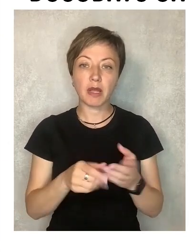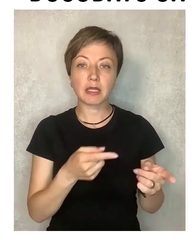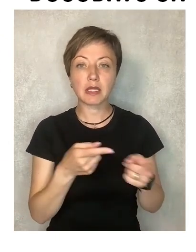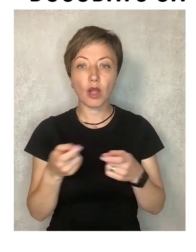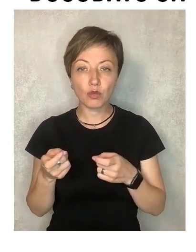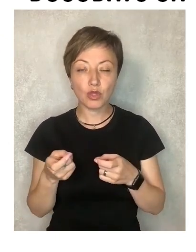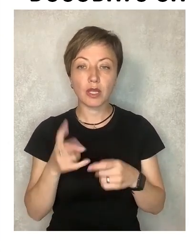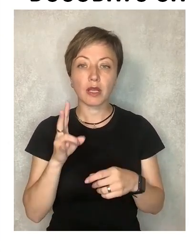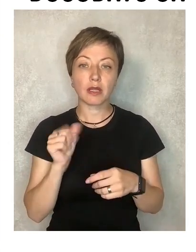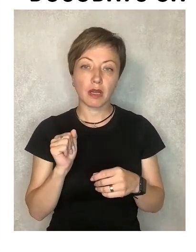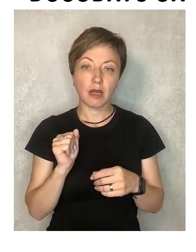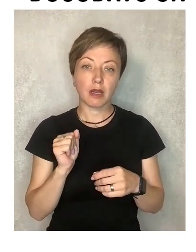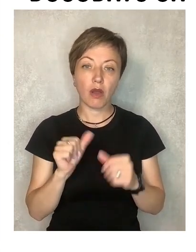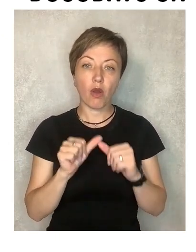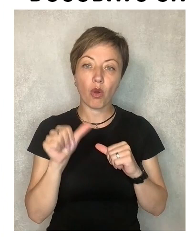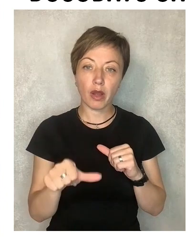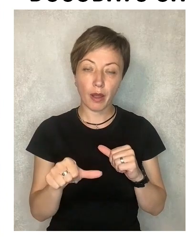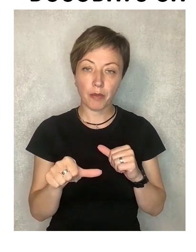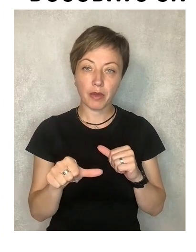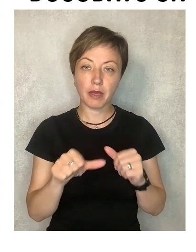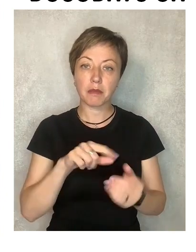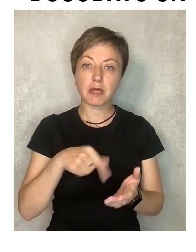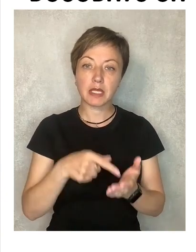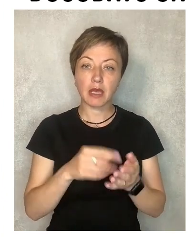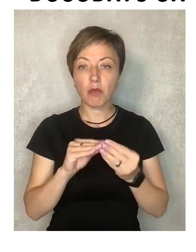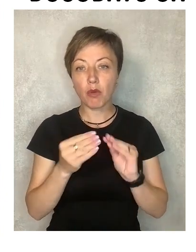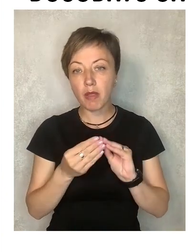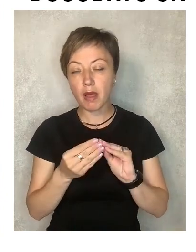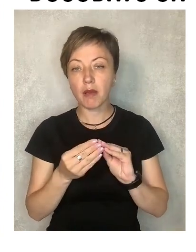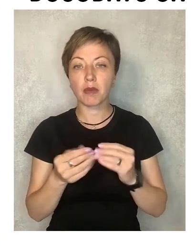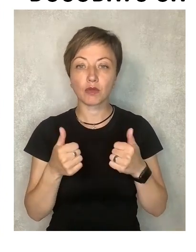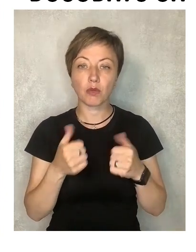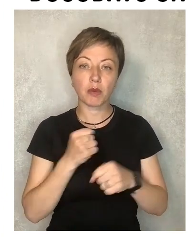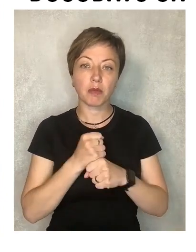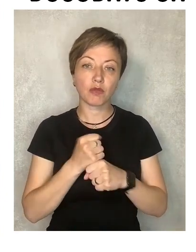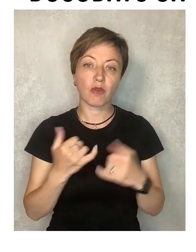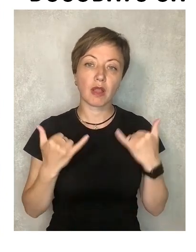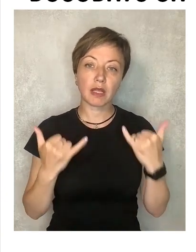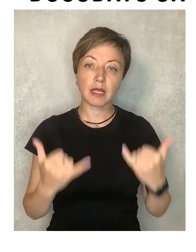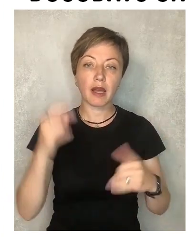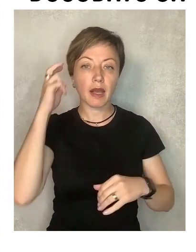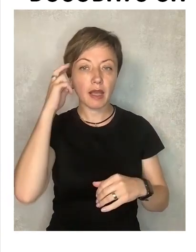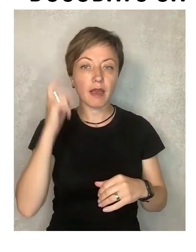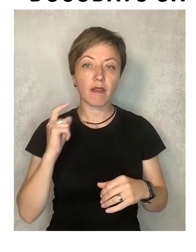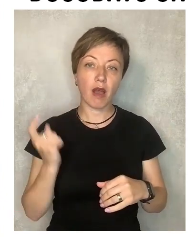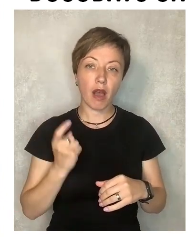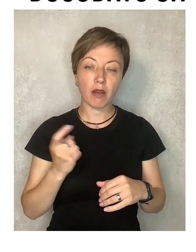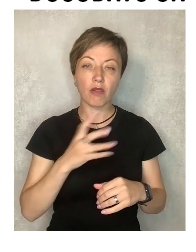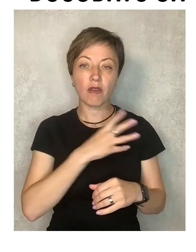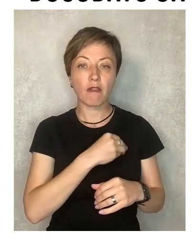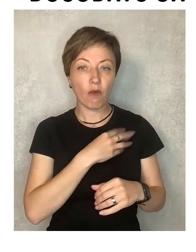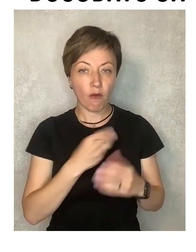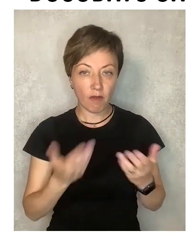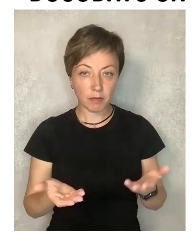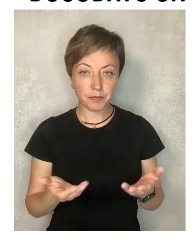на там окремих міських проблемах, які там добре працювали для Києва, Харкова, Львова.